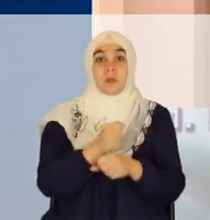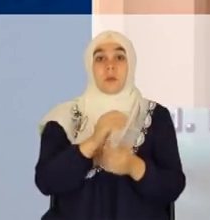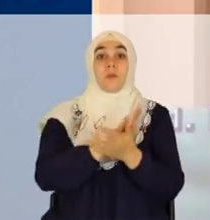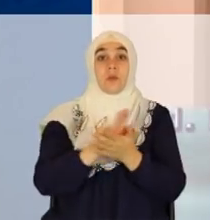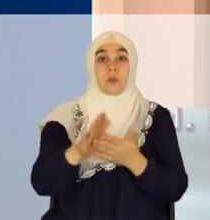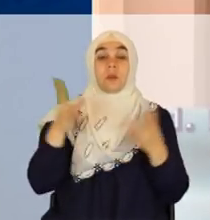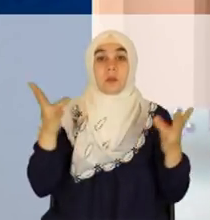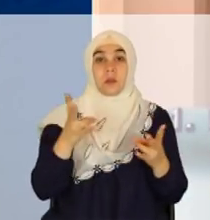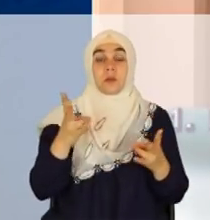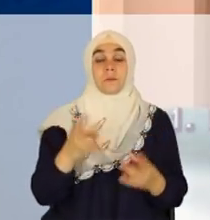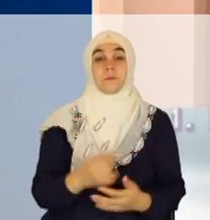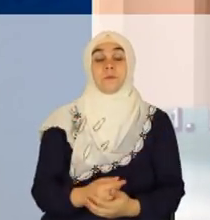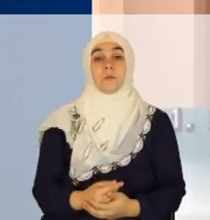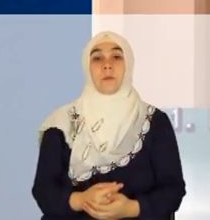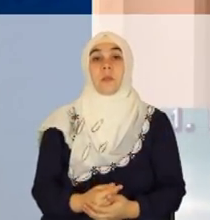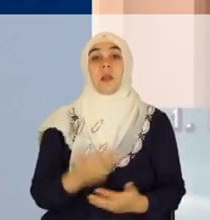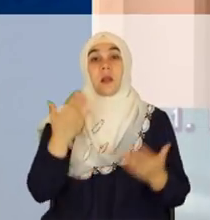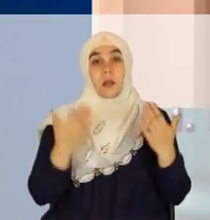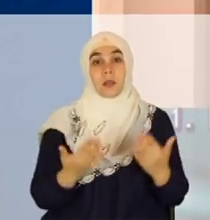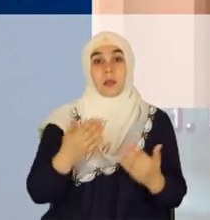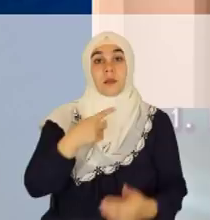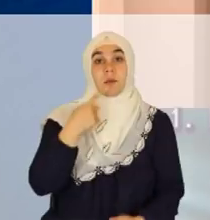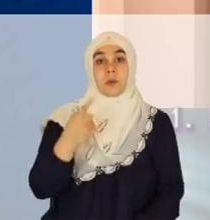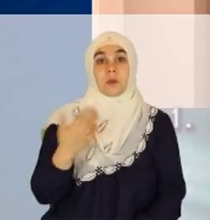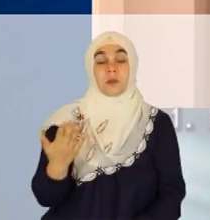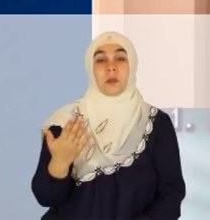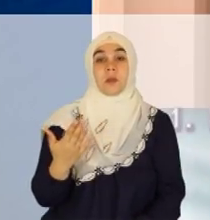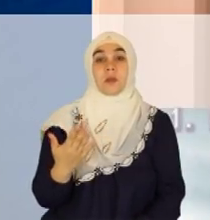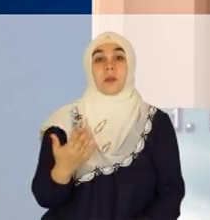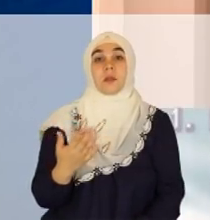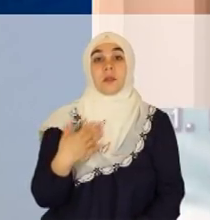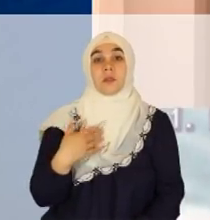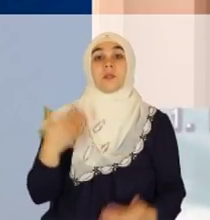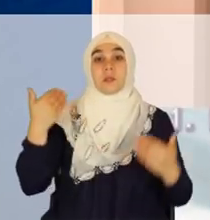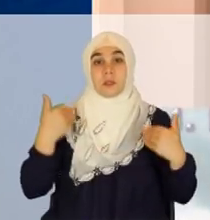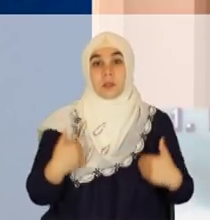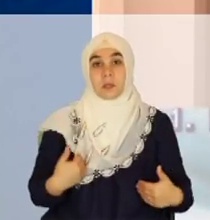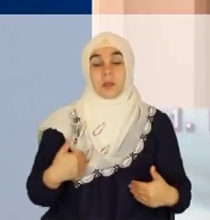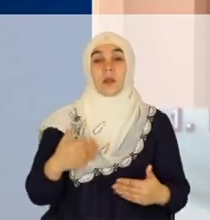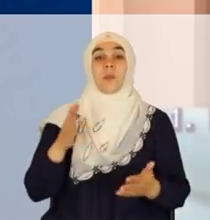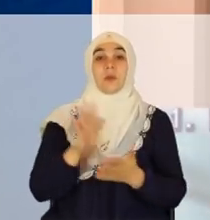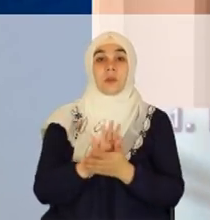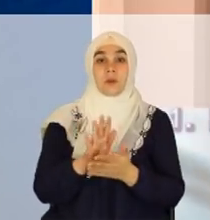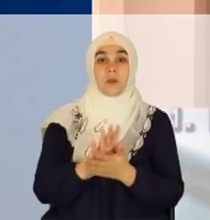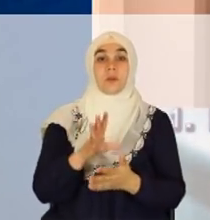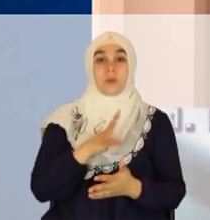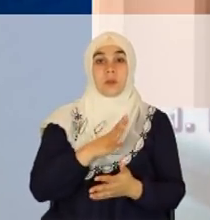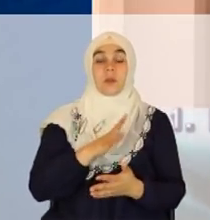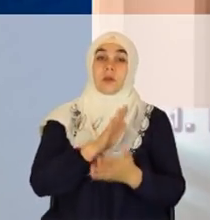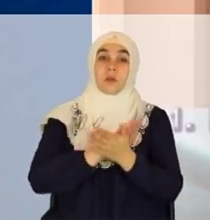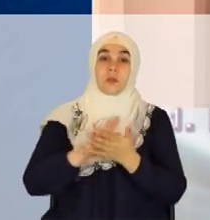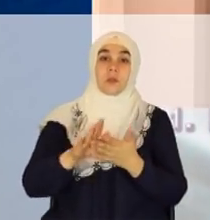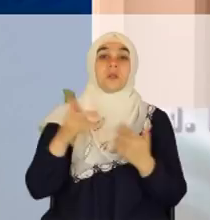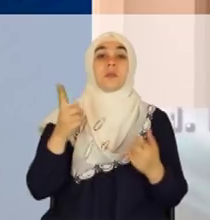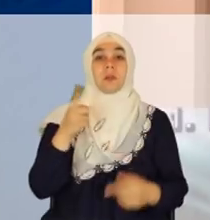bir tarafiga keltiradi. Endi aytayaptiki, ya'ni sirtni betahoratlikdan poklash. Bu nima degani?